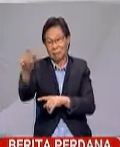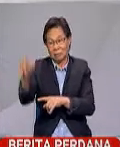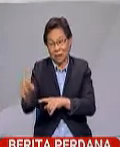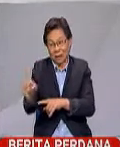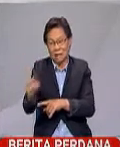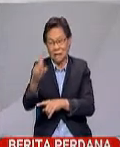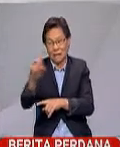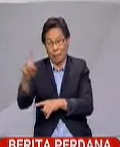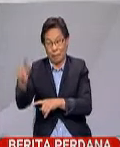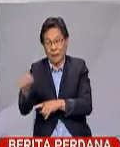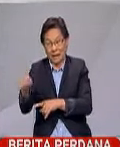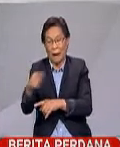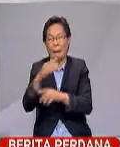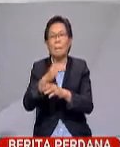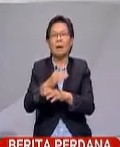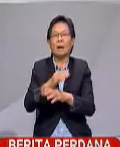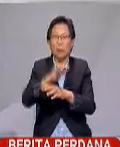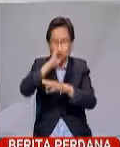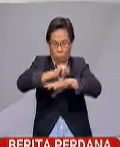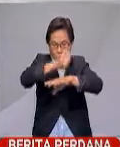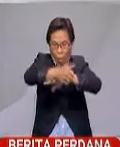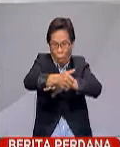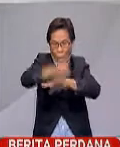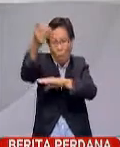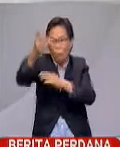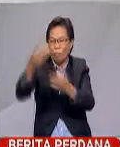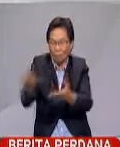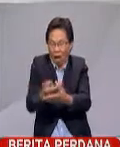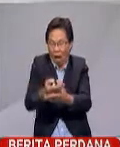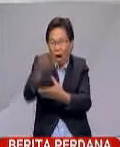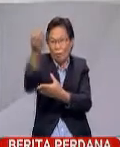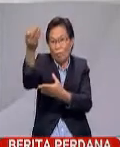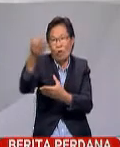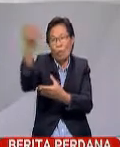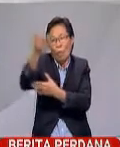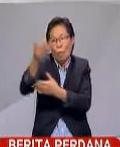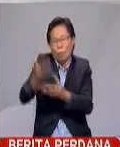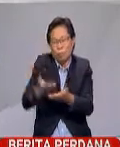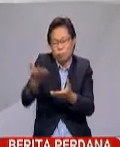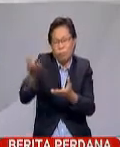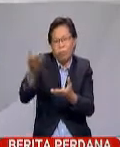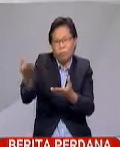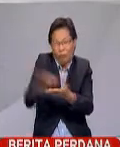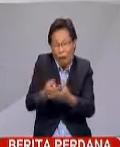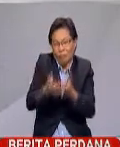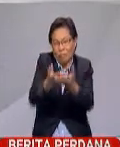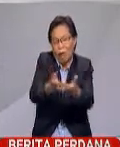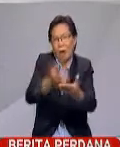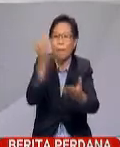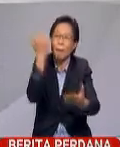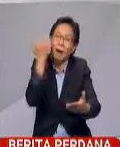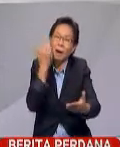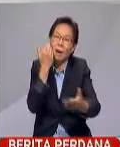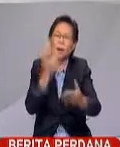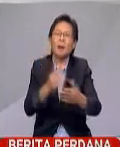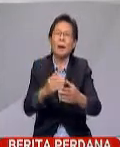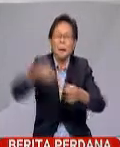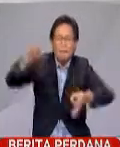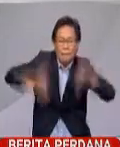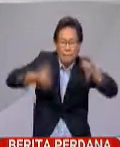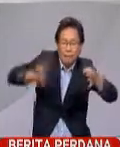pihak pendakwaan dan pembelaan telah memfailkan hujahan kepada mahkamah dan memohon tarikh bicara pada 3 Mac